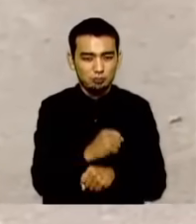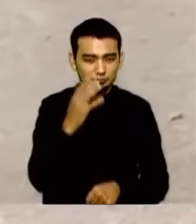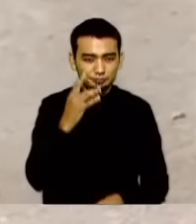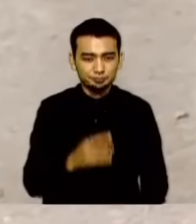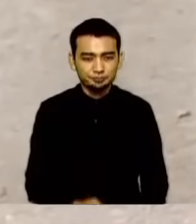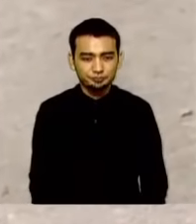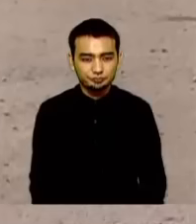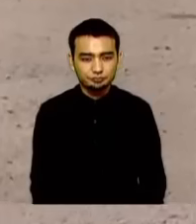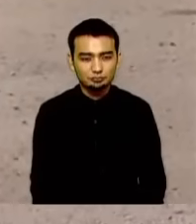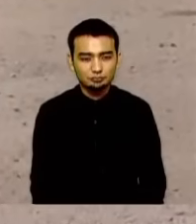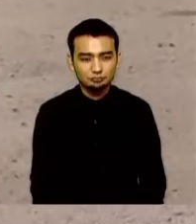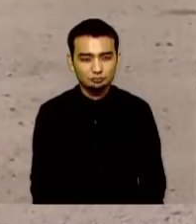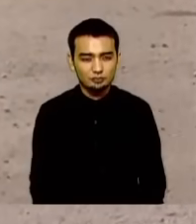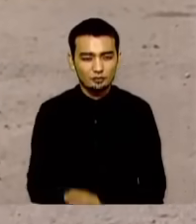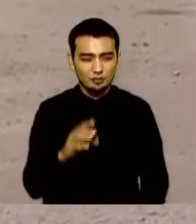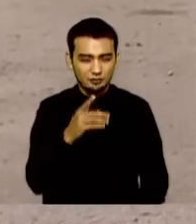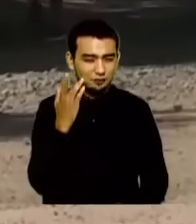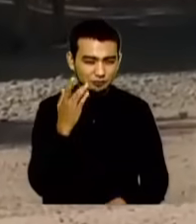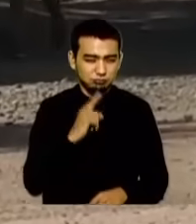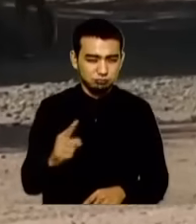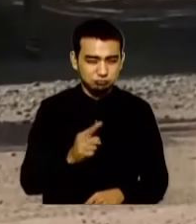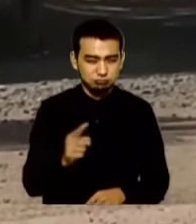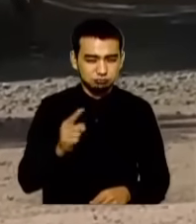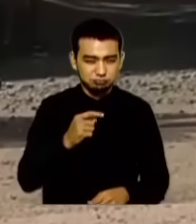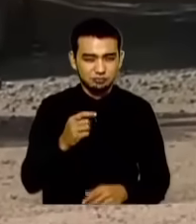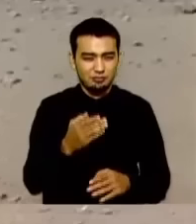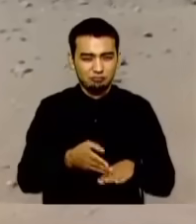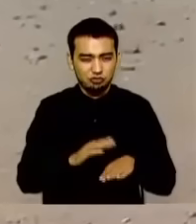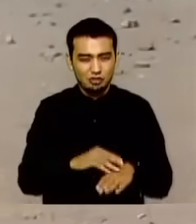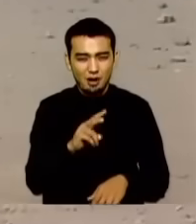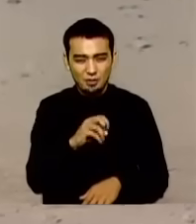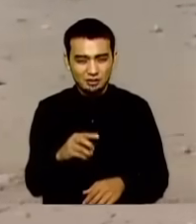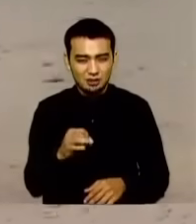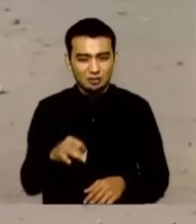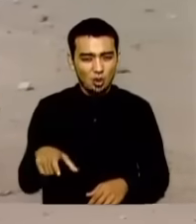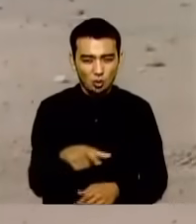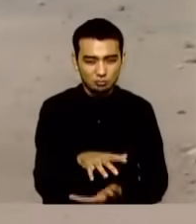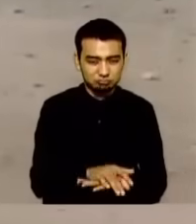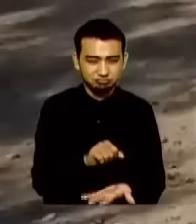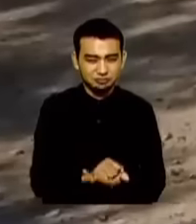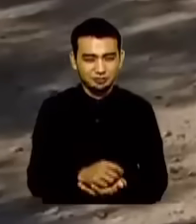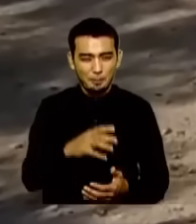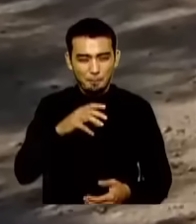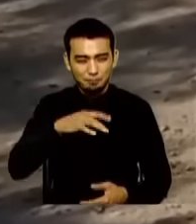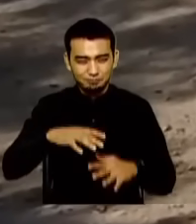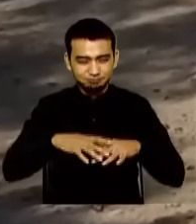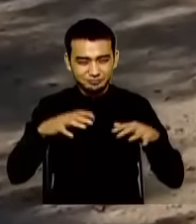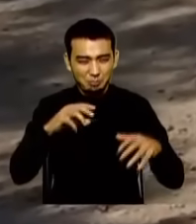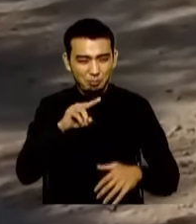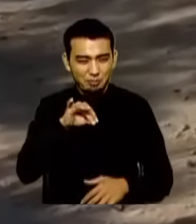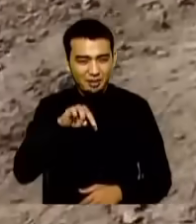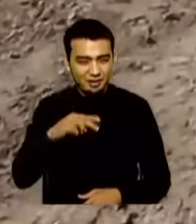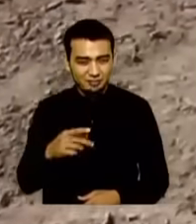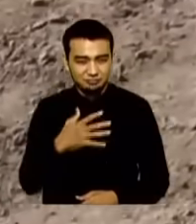что надо ставить арки. Күнде өтетін 100 техника қанша шақырым жолды жарамсыз еткен. Шаң тозаңнан көз ашпаған тұрғындардың мұңын